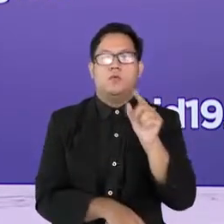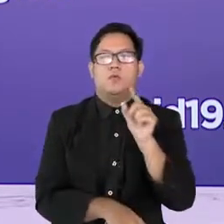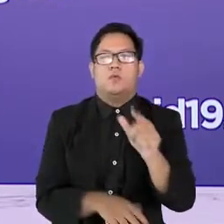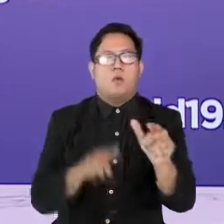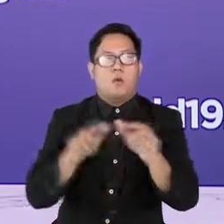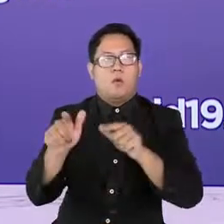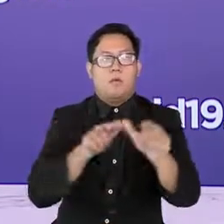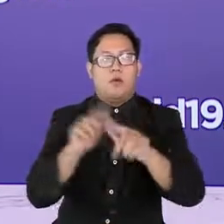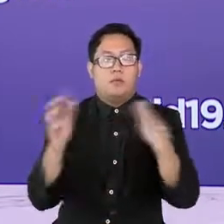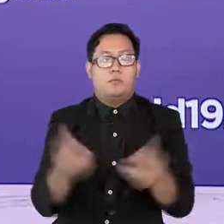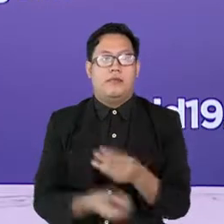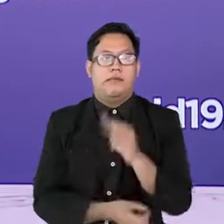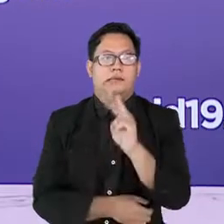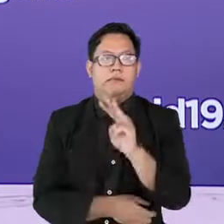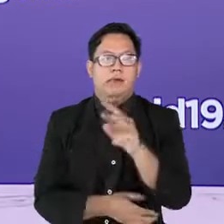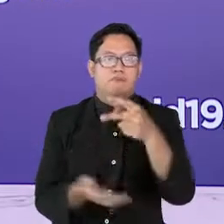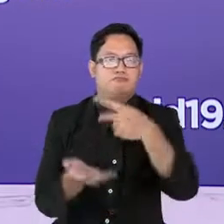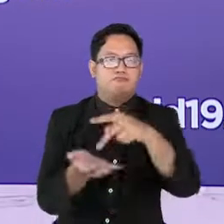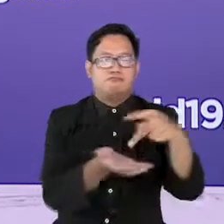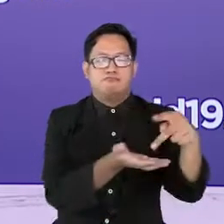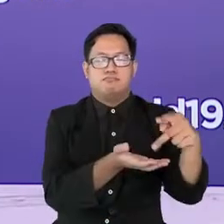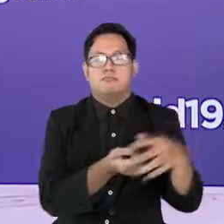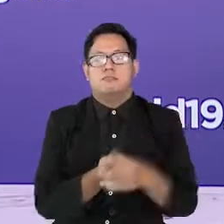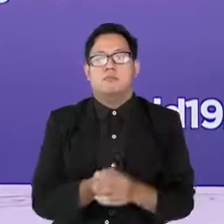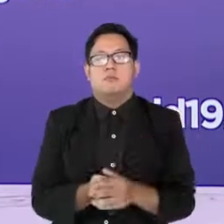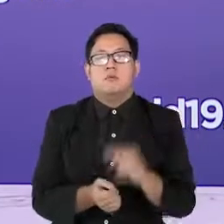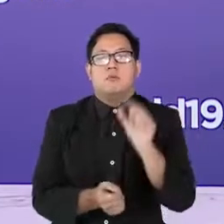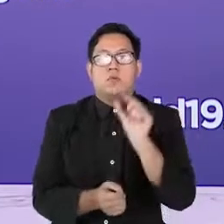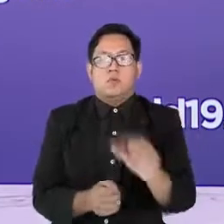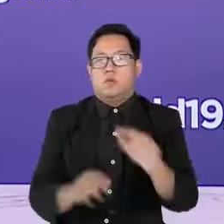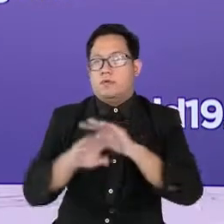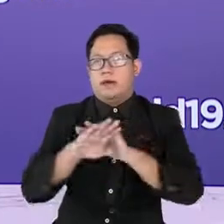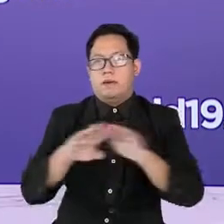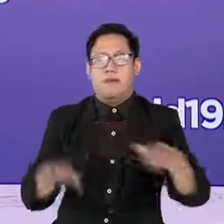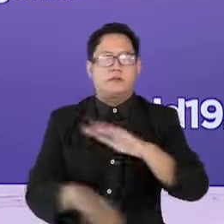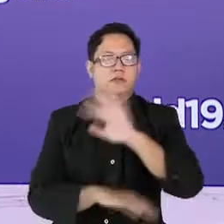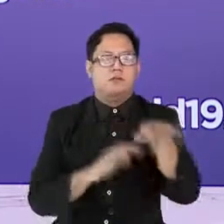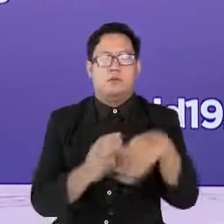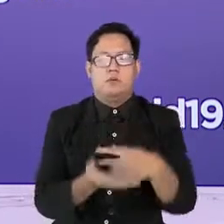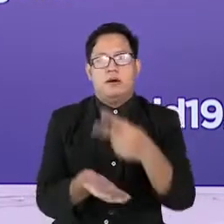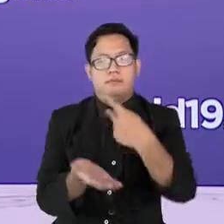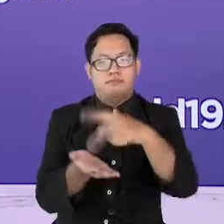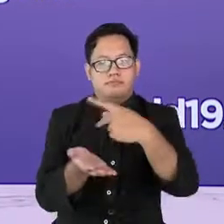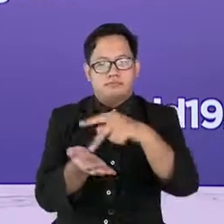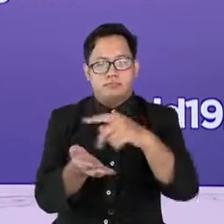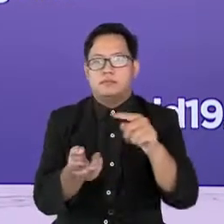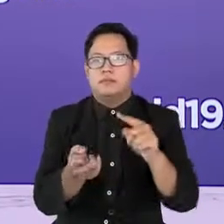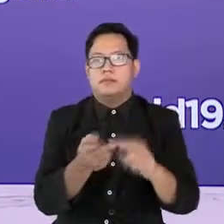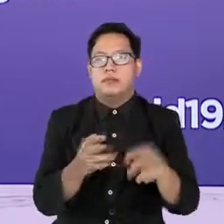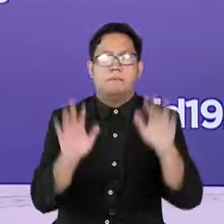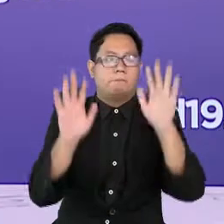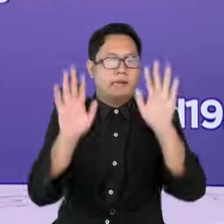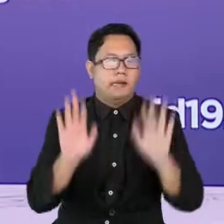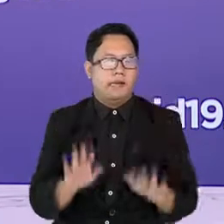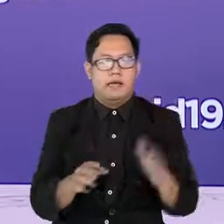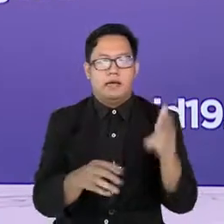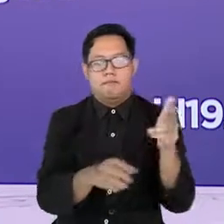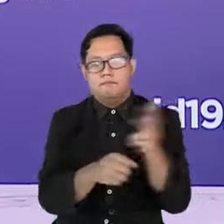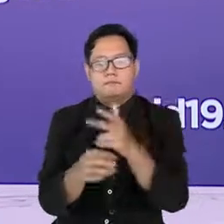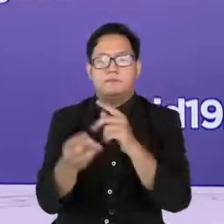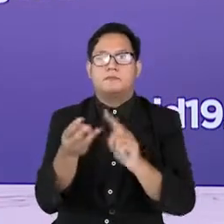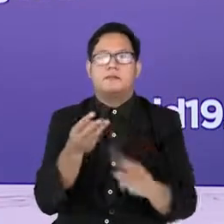untuk menjamin keamanan seluruh pemain termasuk ficial kru media dan staf pendukung